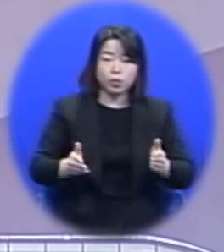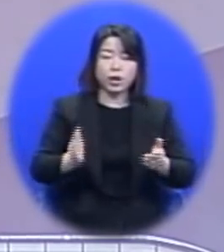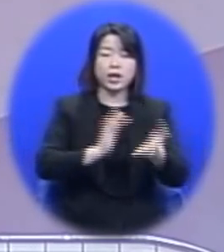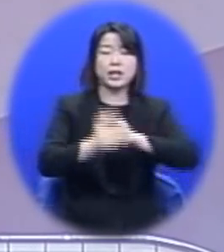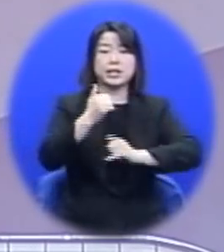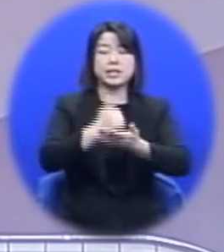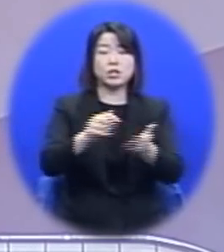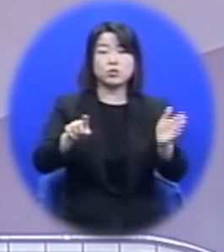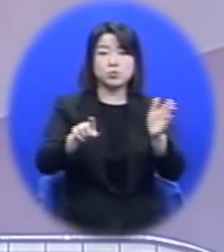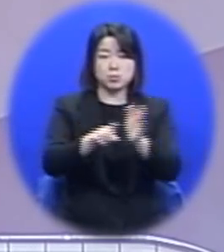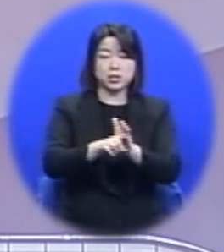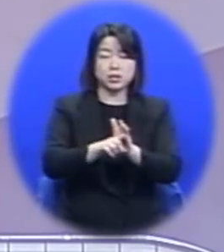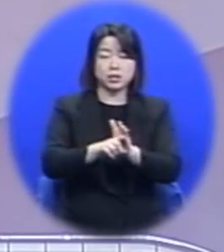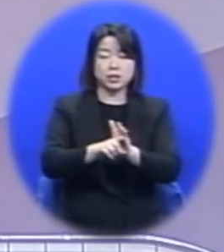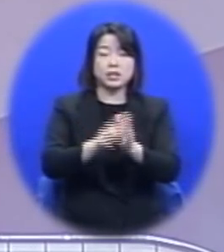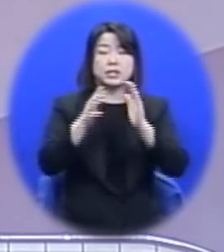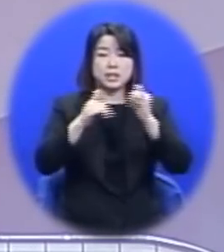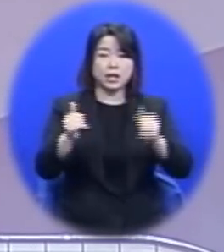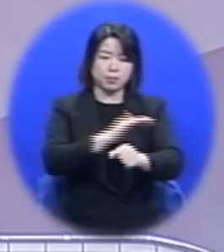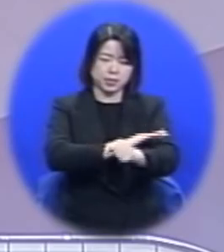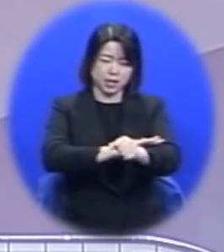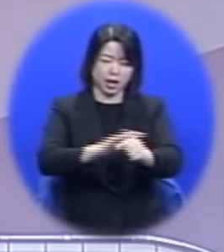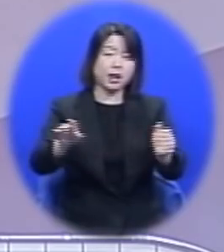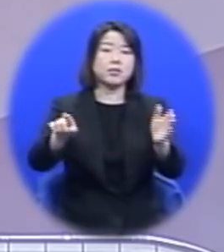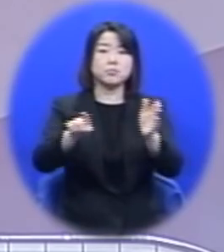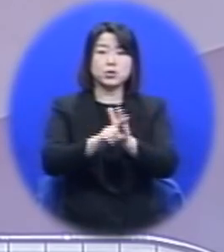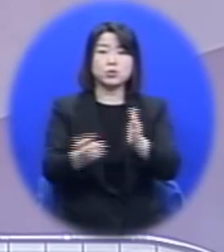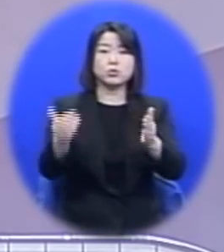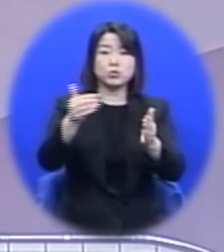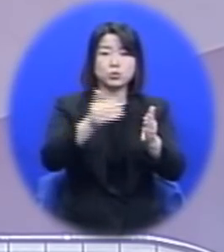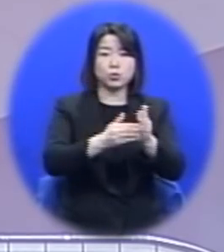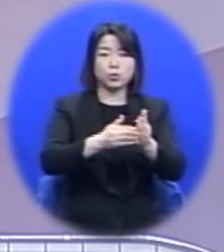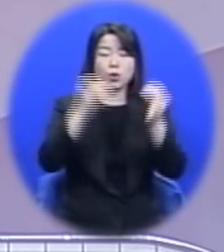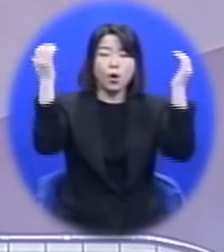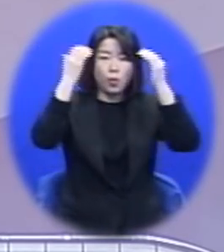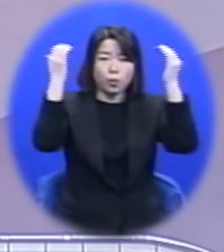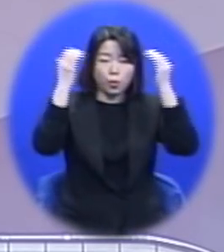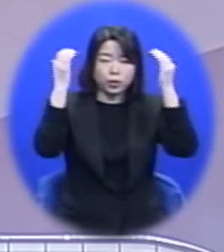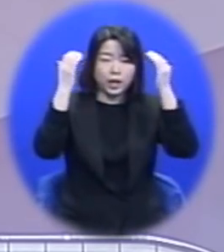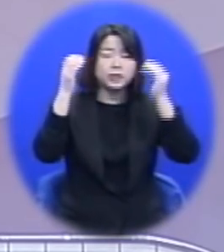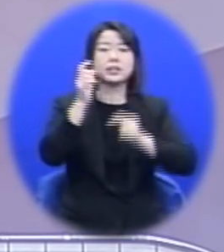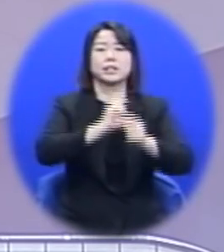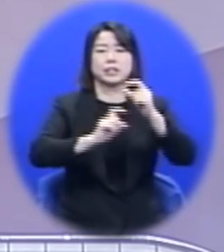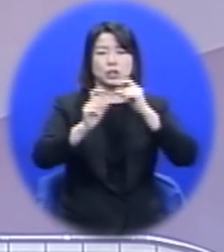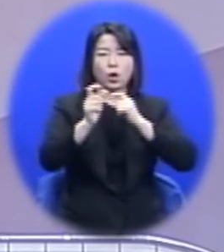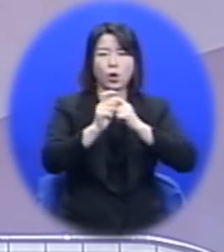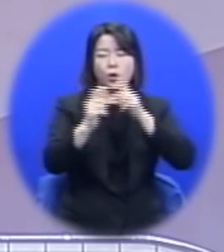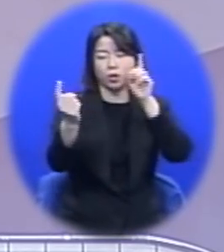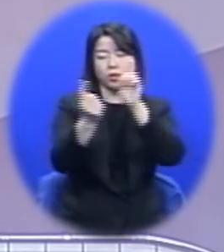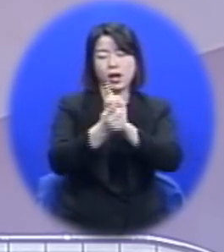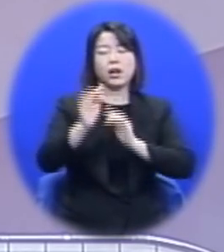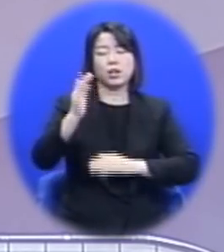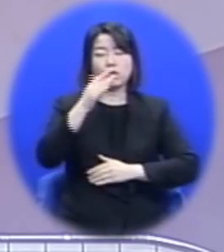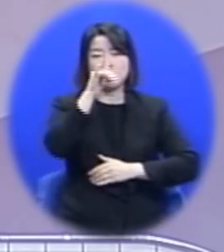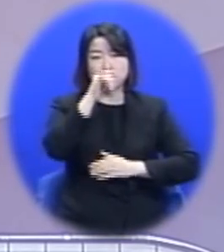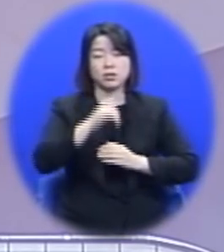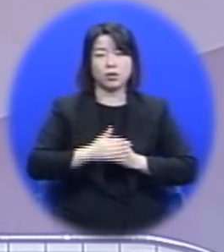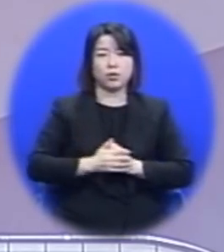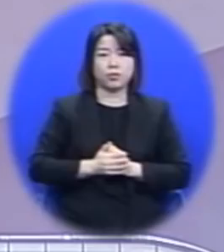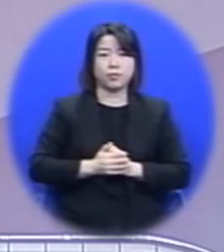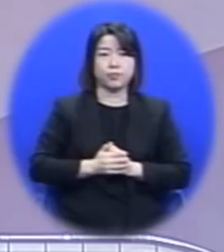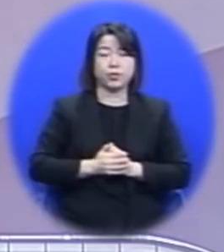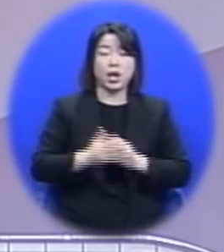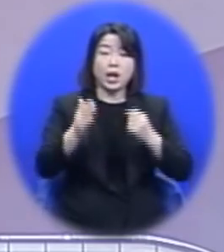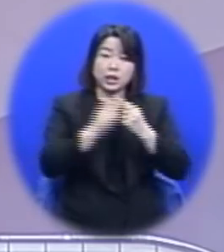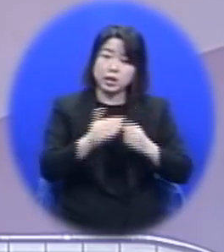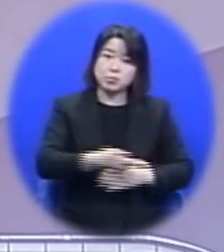사람으로 예수를 잘 믿으면 잘 믿으려고 할수록 고난은 반드시 당하게 되어 있습니다.